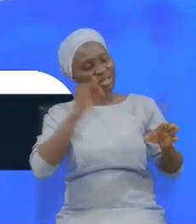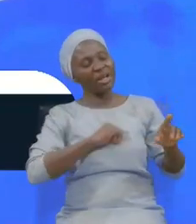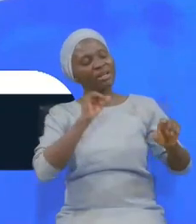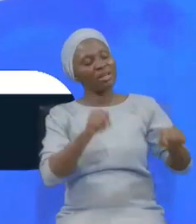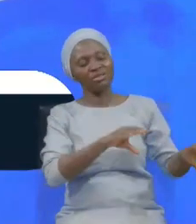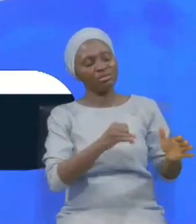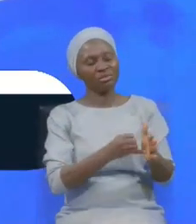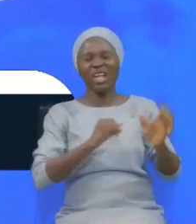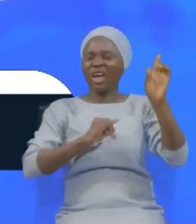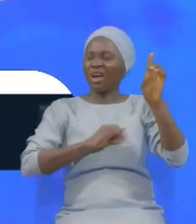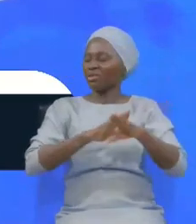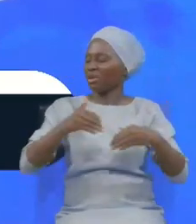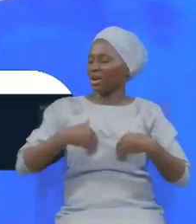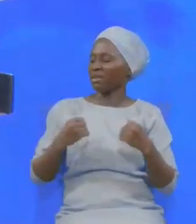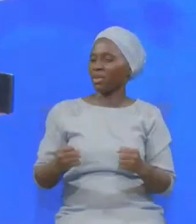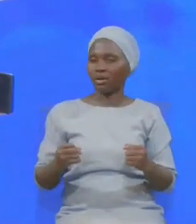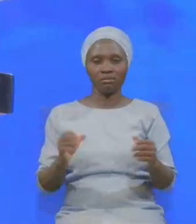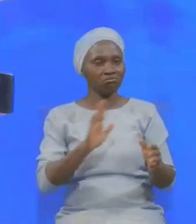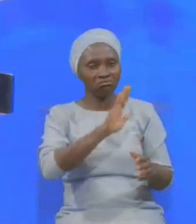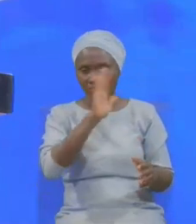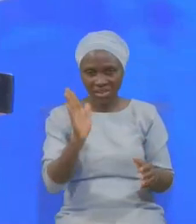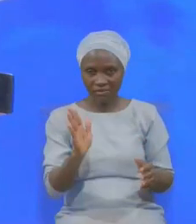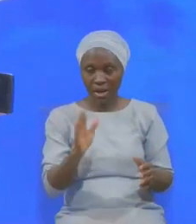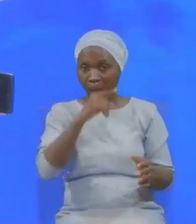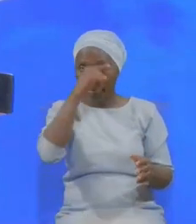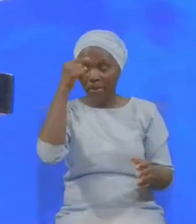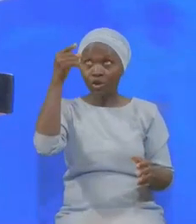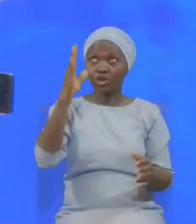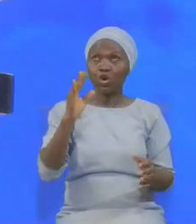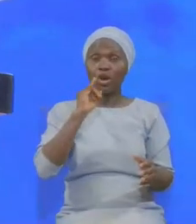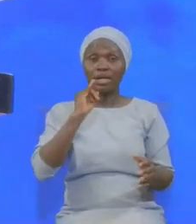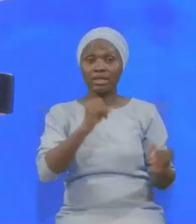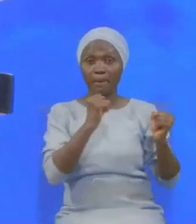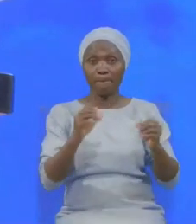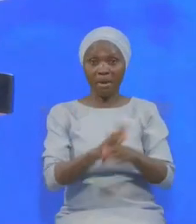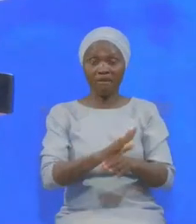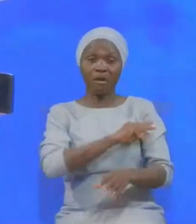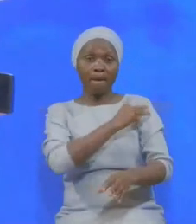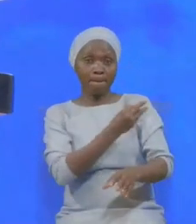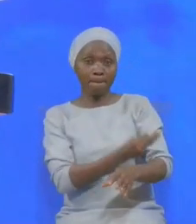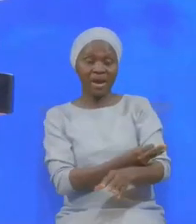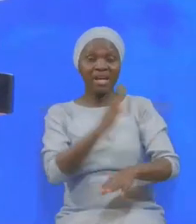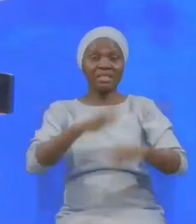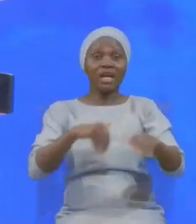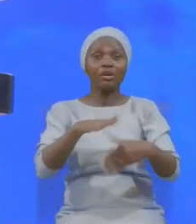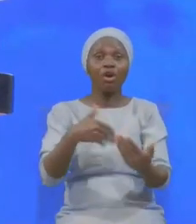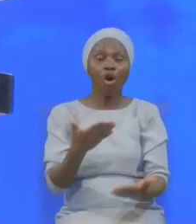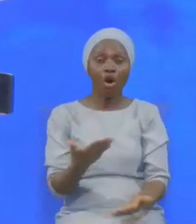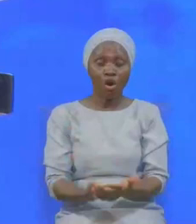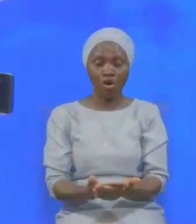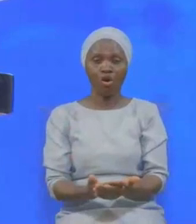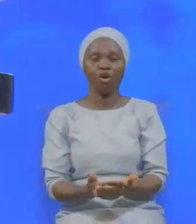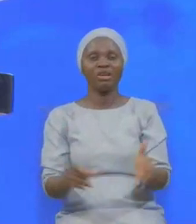pas de puissance, jamais. » Parce que Dieu est puissant, alors il est plus puissant que toutes les